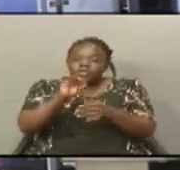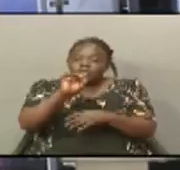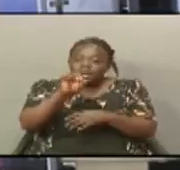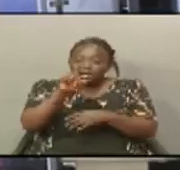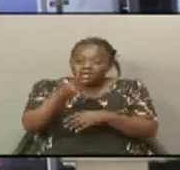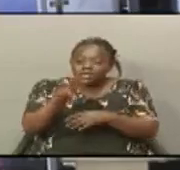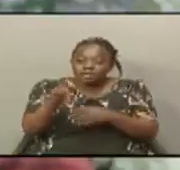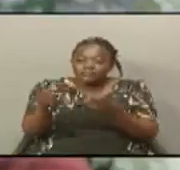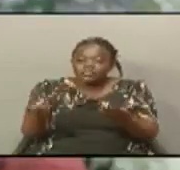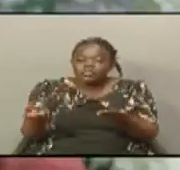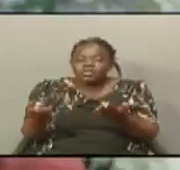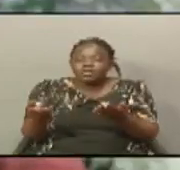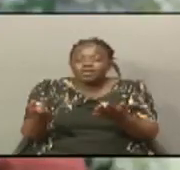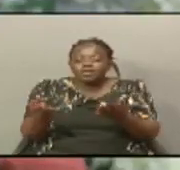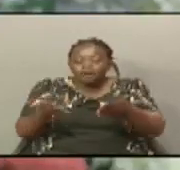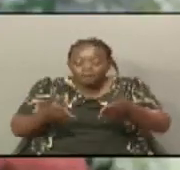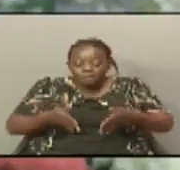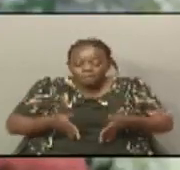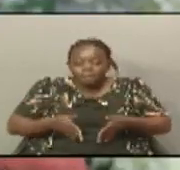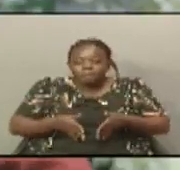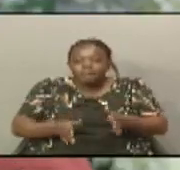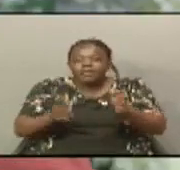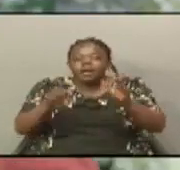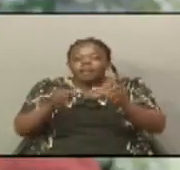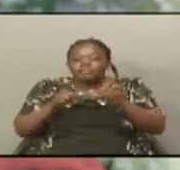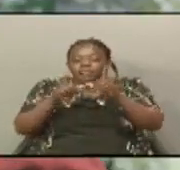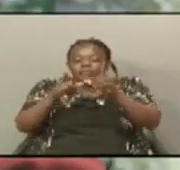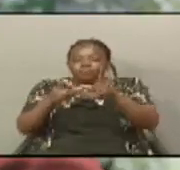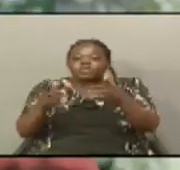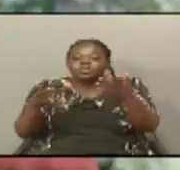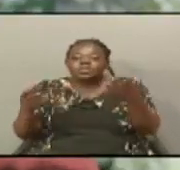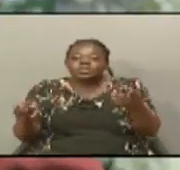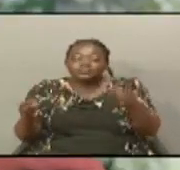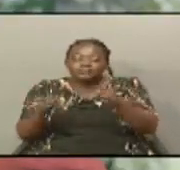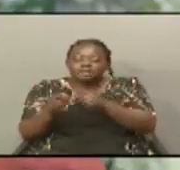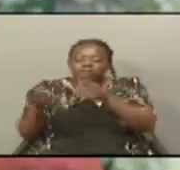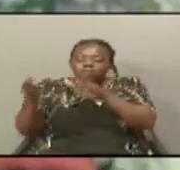death certificate wabuza